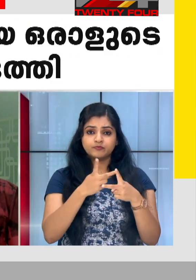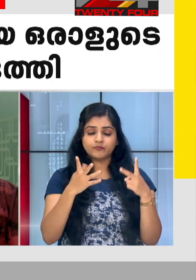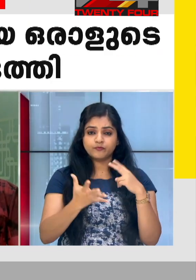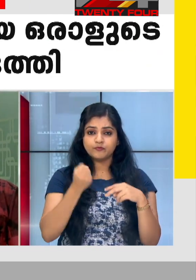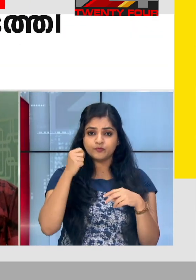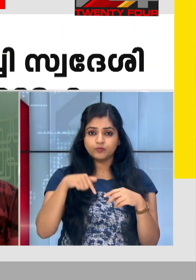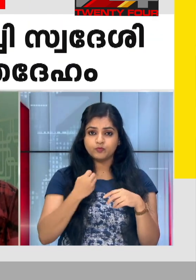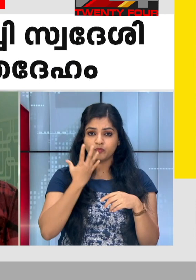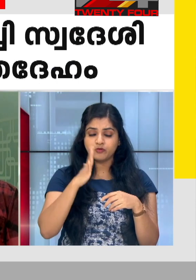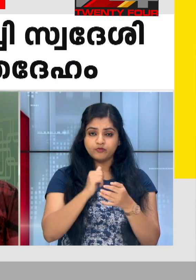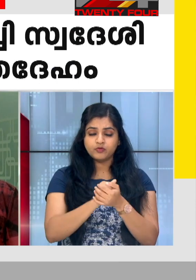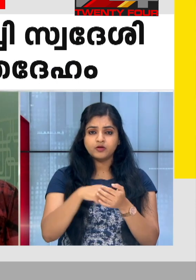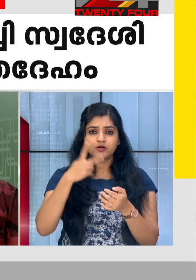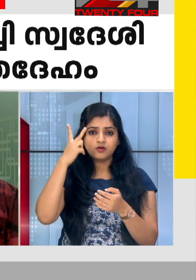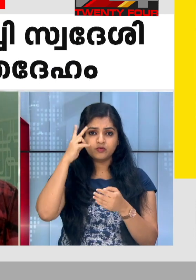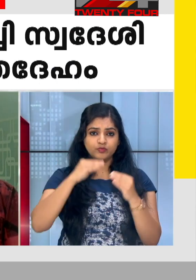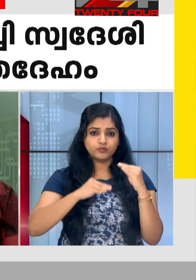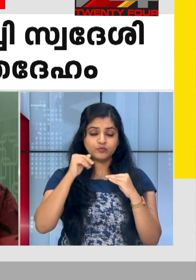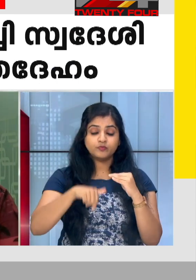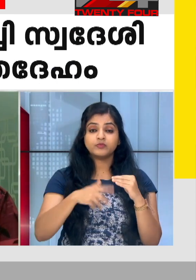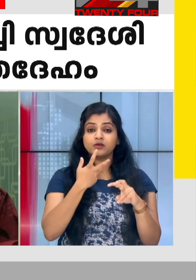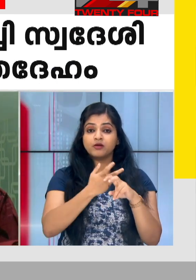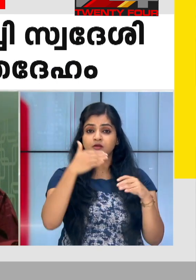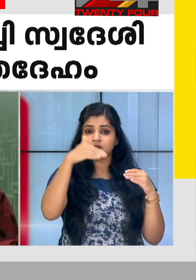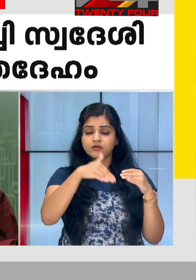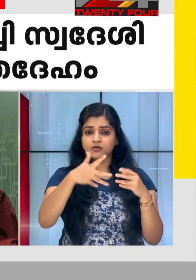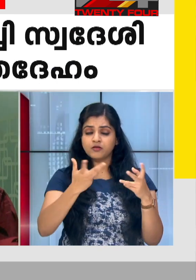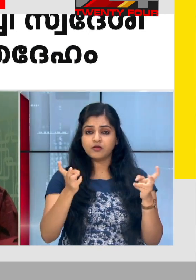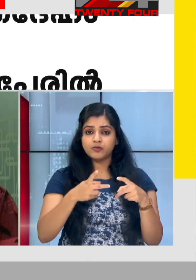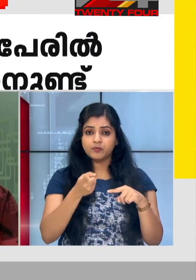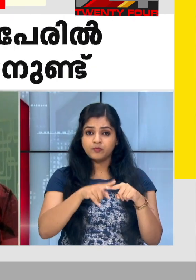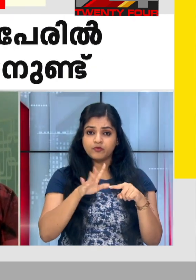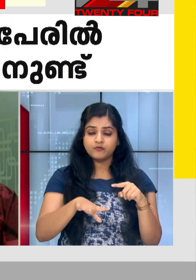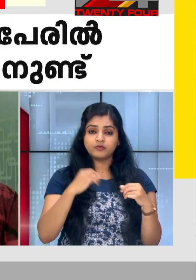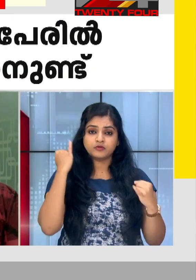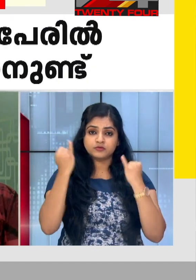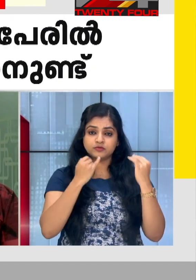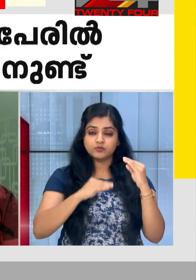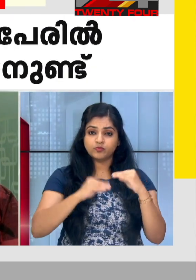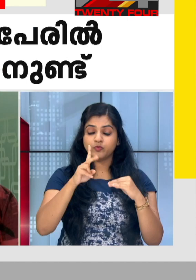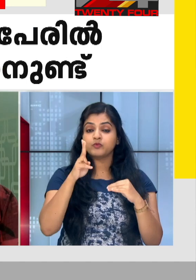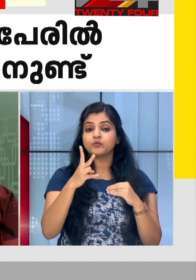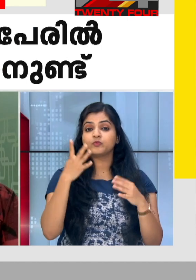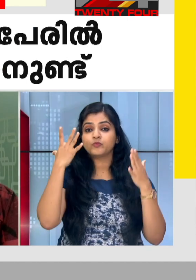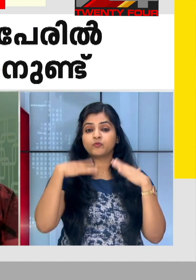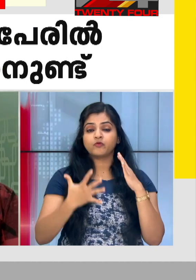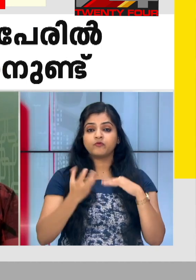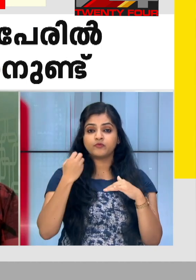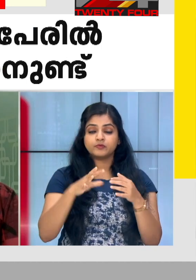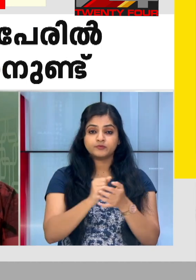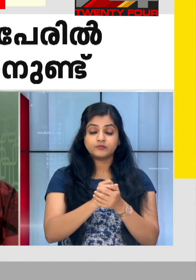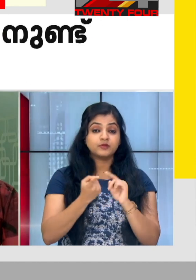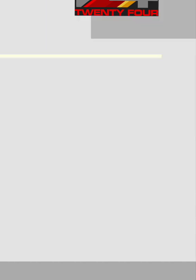അതിന്റെ അടിസ്ഥാനത്തിലാണ് ഈ സംശയം തോന്നി പുലിമുട്ടുകൾക്കിടയിൽ തെരച്ചിൽ ഊർജിതമാക്കുന്നതും രണ്ട് മൃതദേഹങ്ങൾ കണ്ടെത്തുന്നതും. ഇന്നലെ കുഞ്ഞുമോൻ